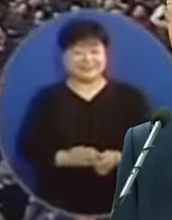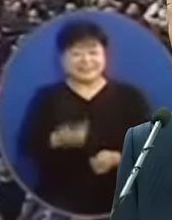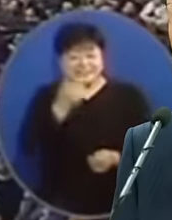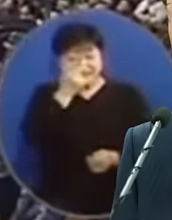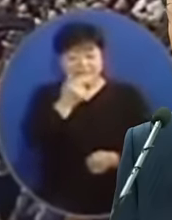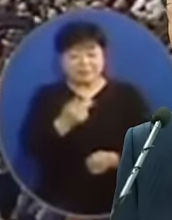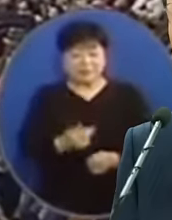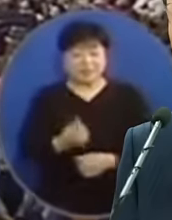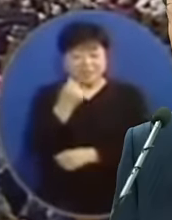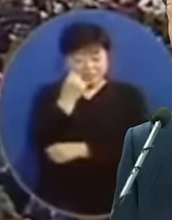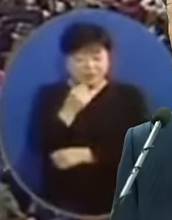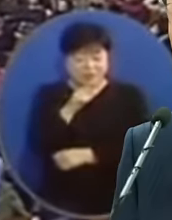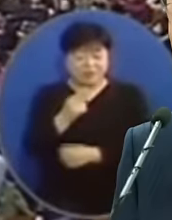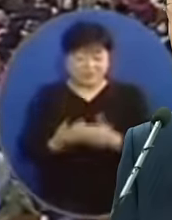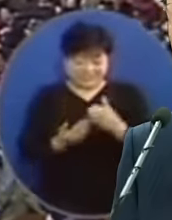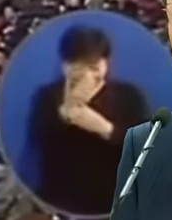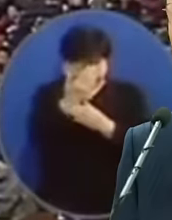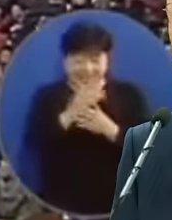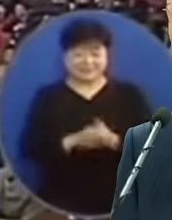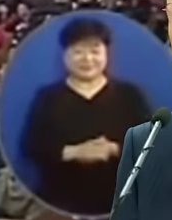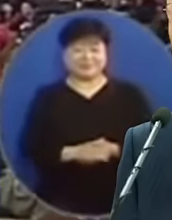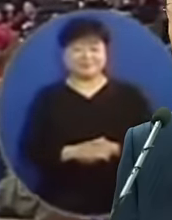생명이 그러니 이에서 남이니라.